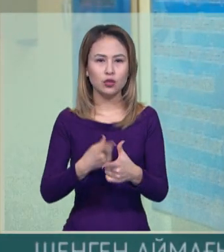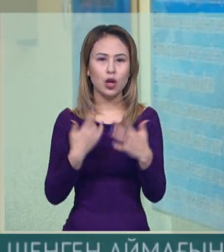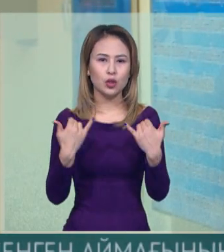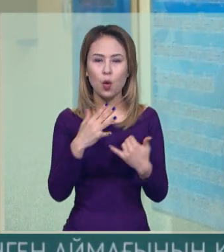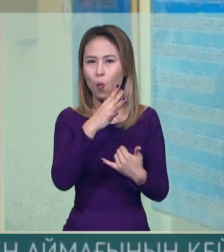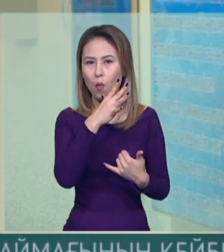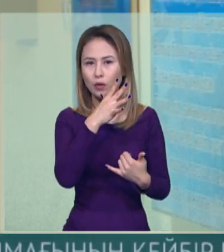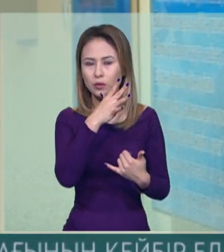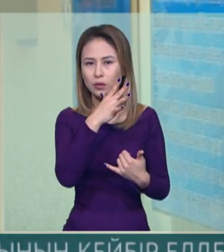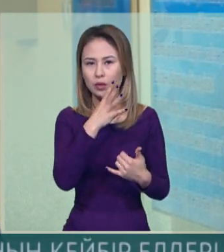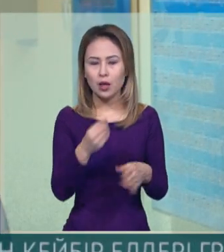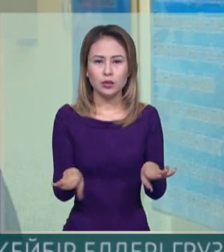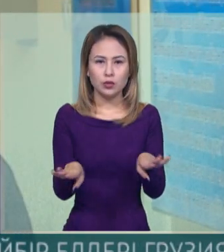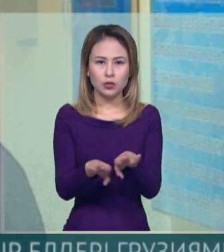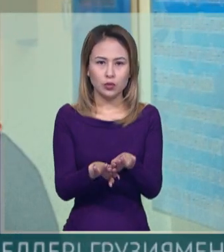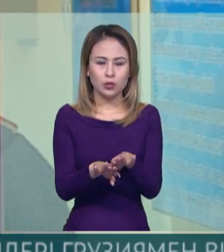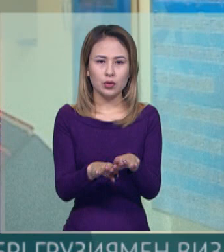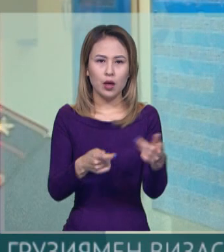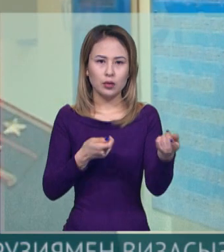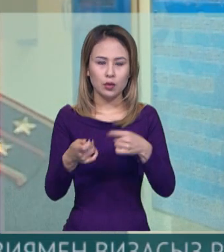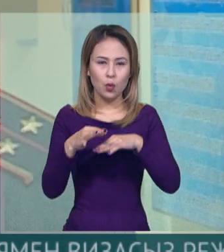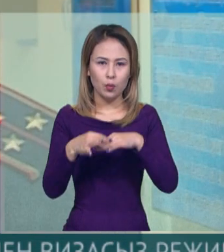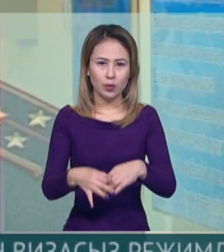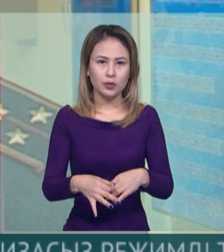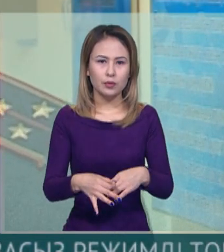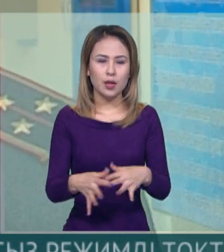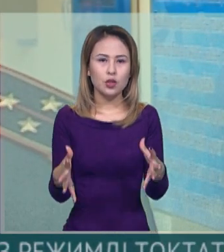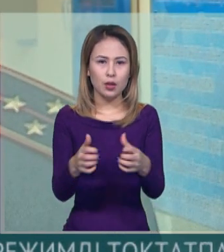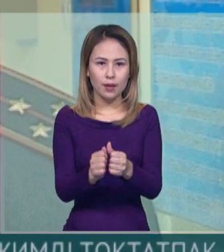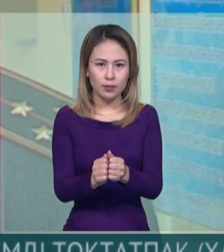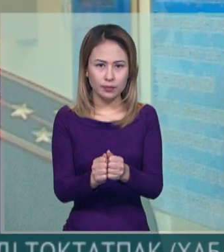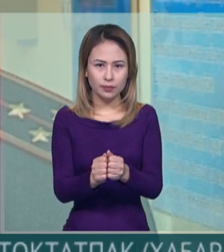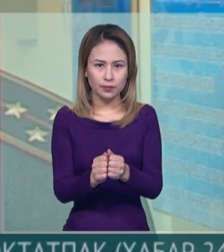уақытта тағы да осы жедел атқару іс-шарасының аясында ұсталып,